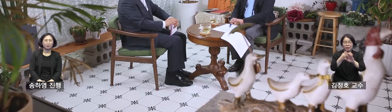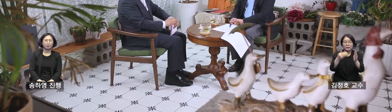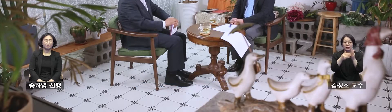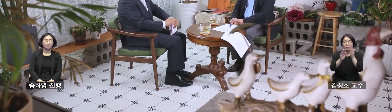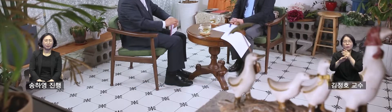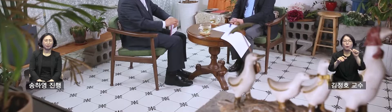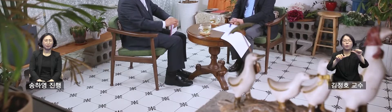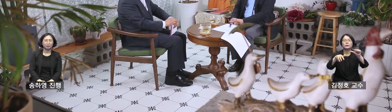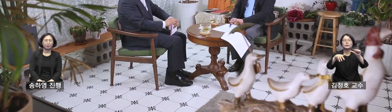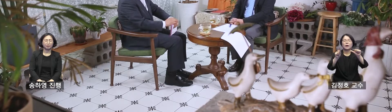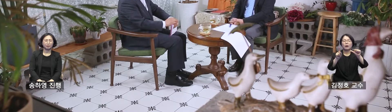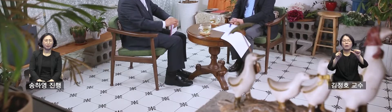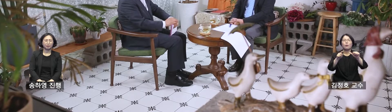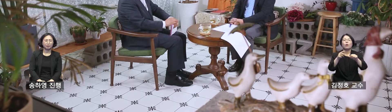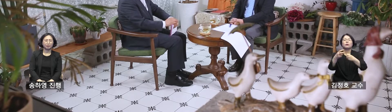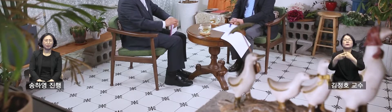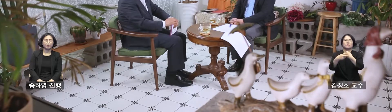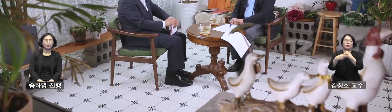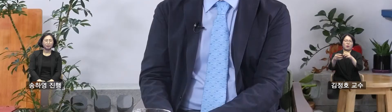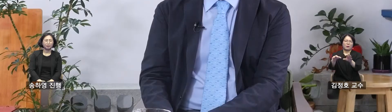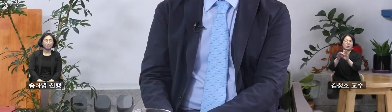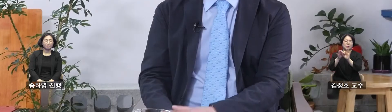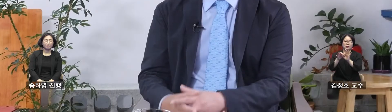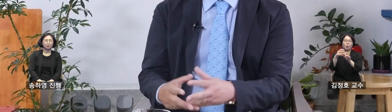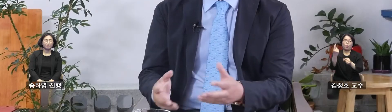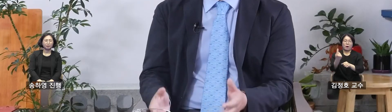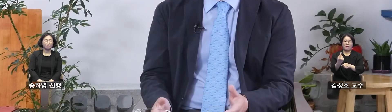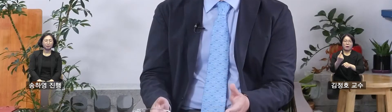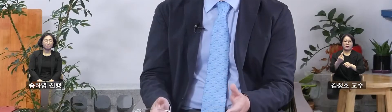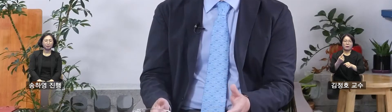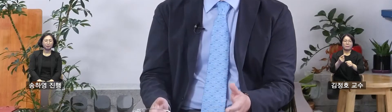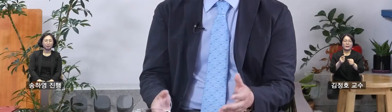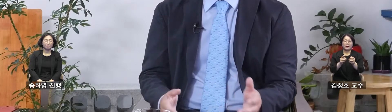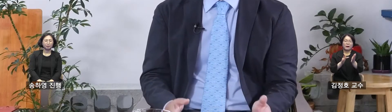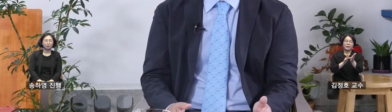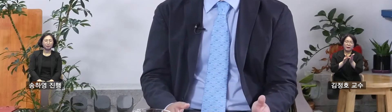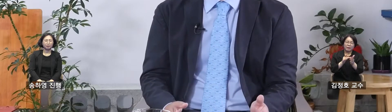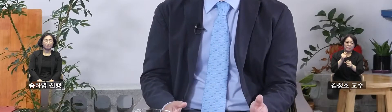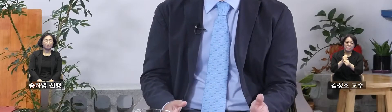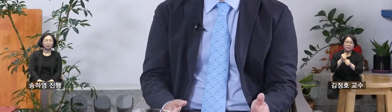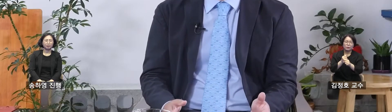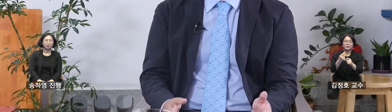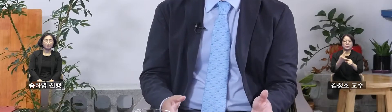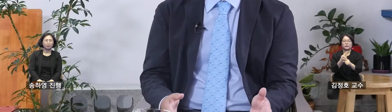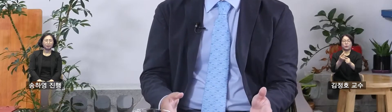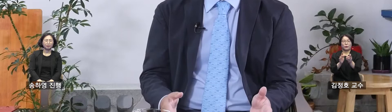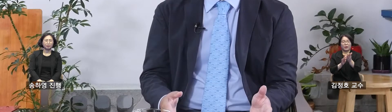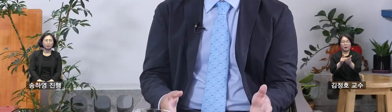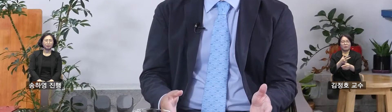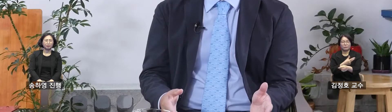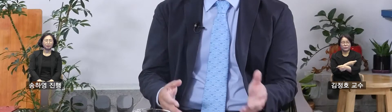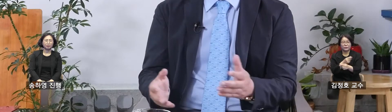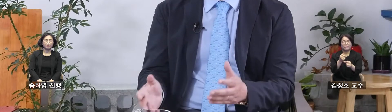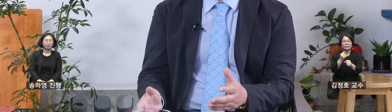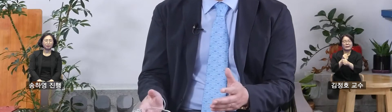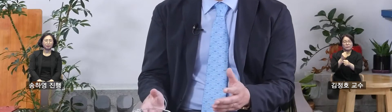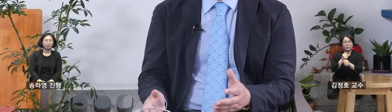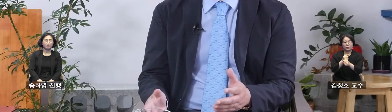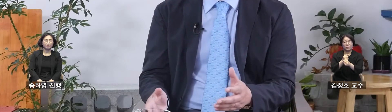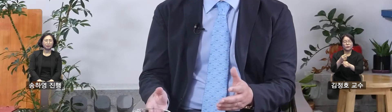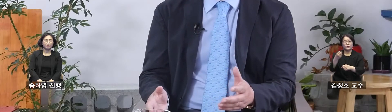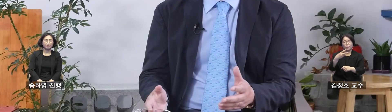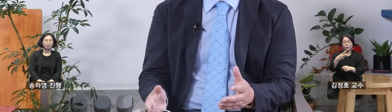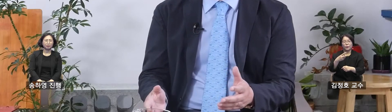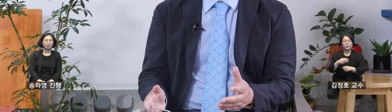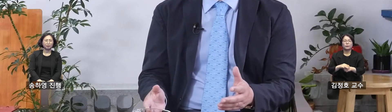산업혁명은 의료 분야에서 올 것으로 봅니다. 백신의 개발이라든가 치료제의 개발 또는 제가 농담삼아도